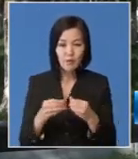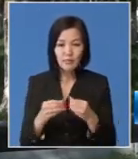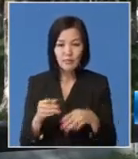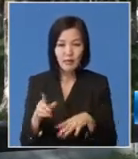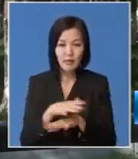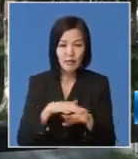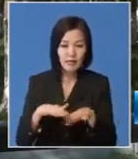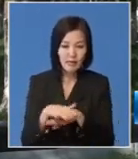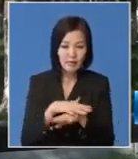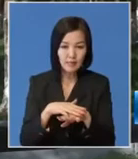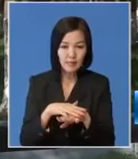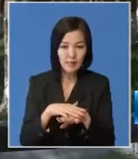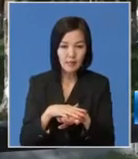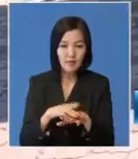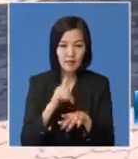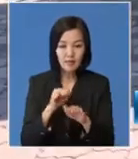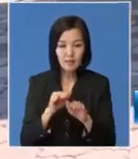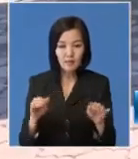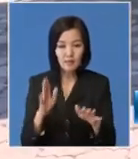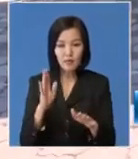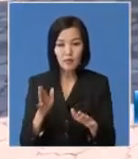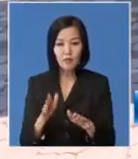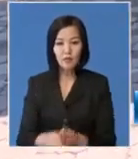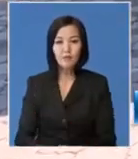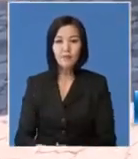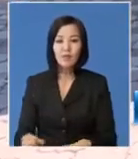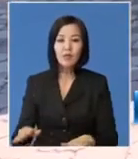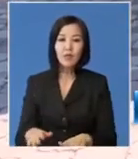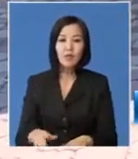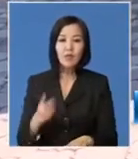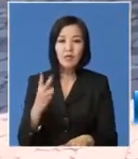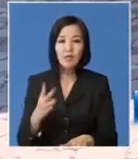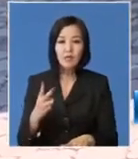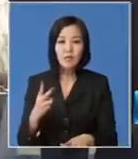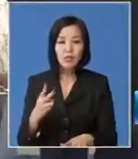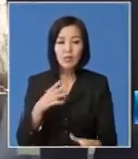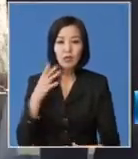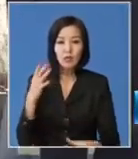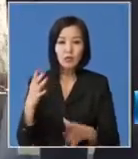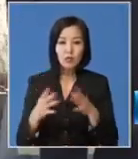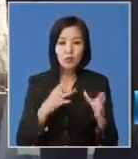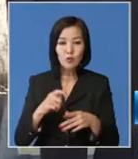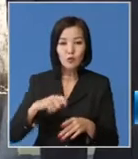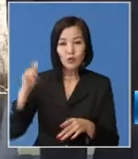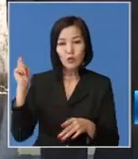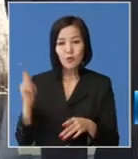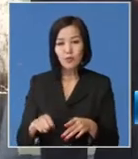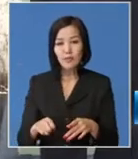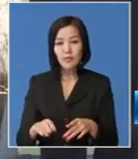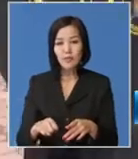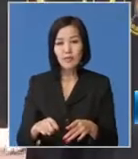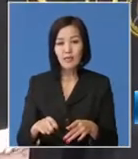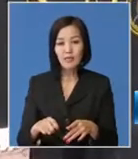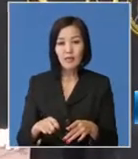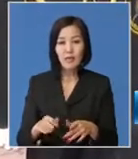елімізге тыныштық берсін. Бұл күні осы өңірдегі 2-ші дүниежүзілік соғыстың жалғыз ардагері Иван Ковалевке де құрмет